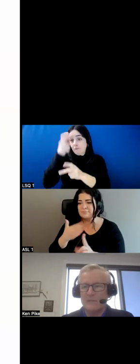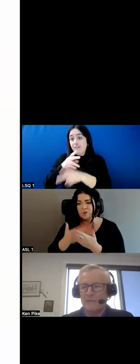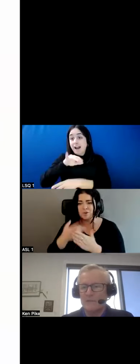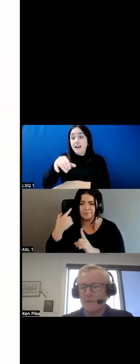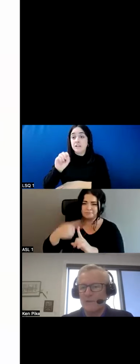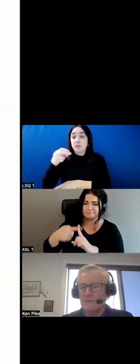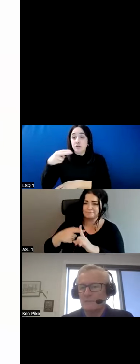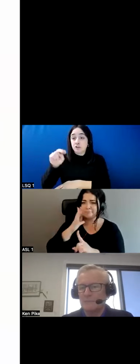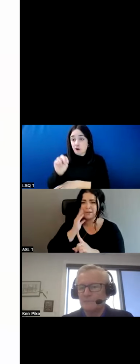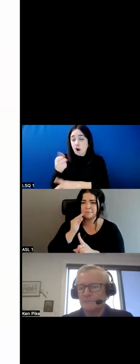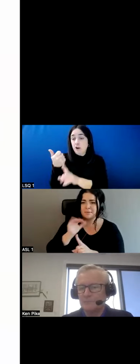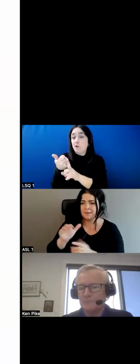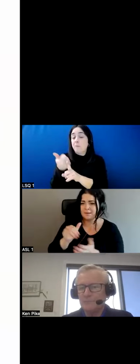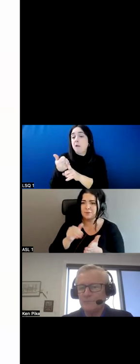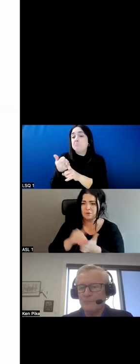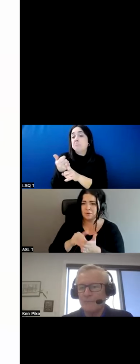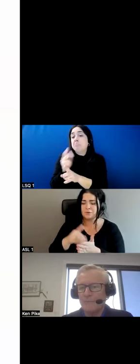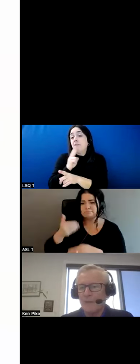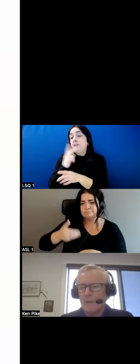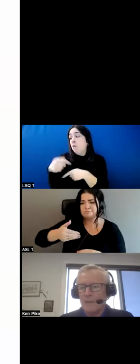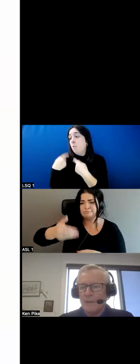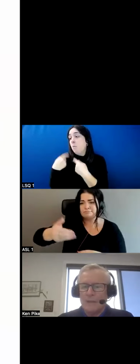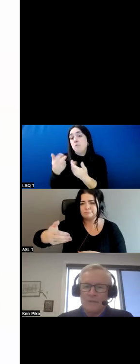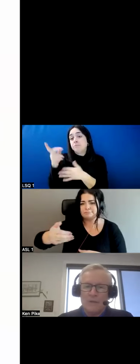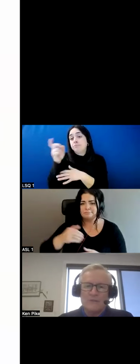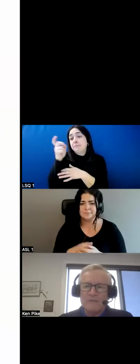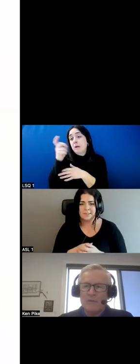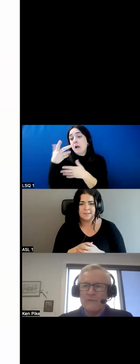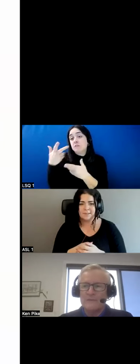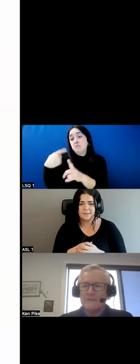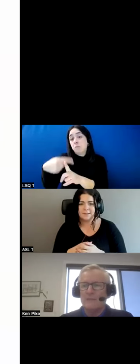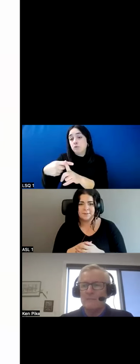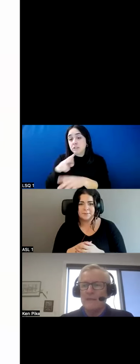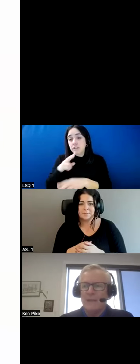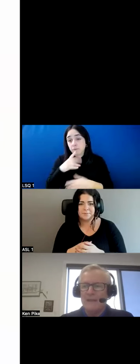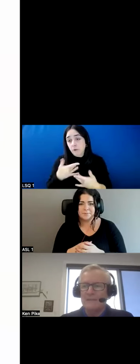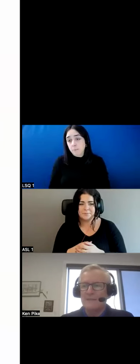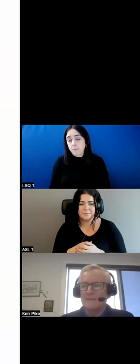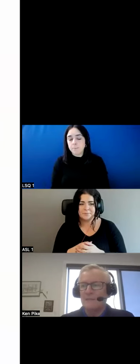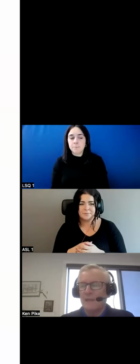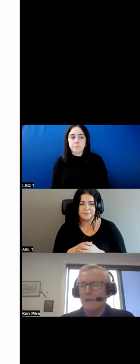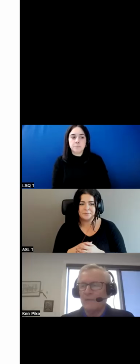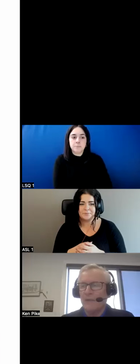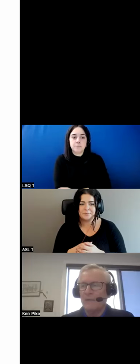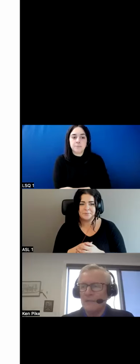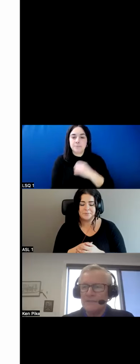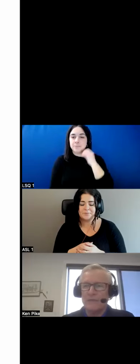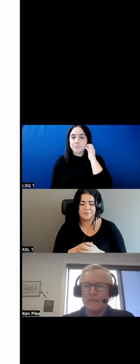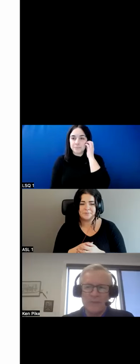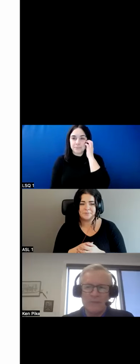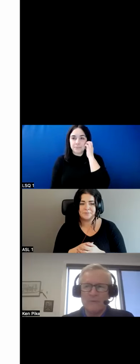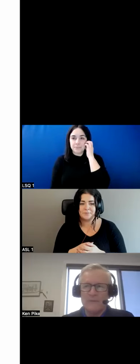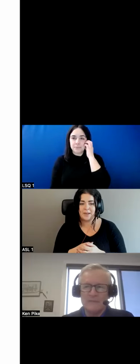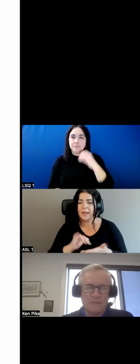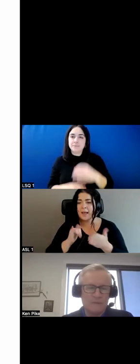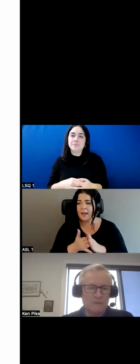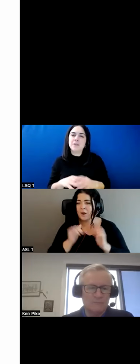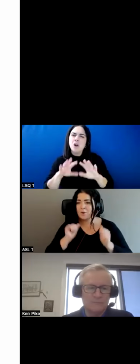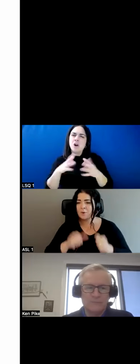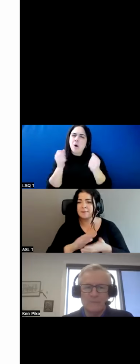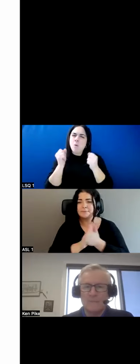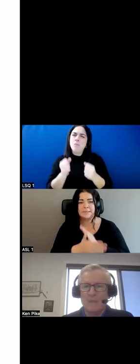dans l'ensemble, une expérience positive. Il y a plusieurs choses qui facilitent l'accès